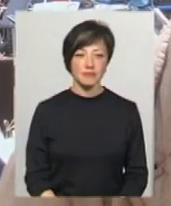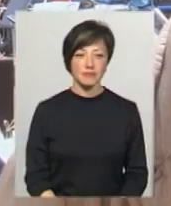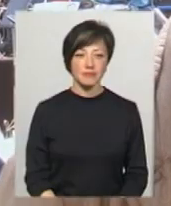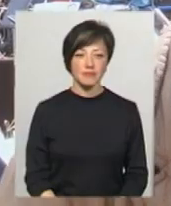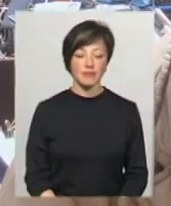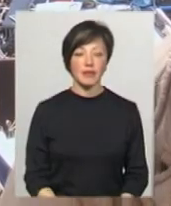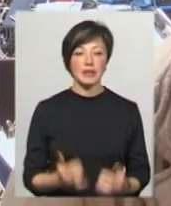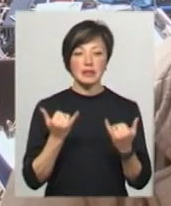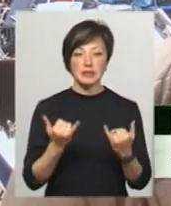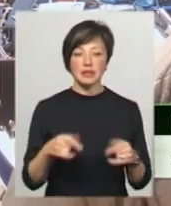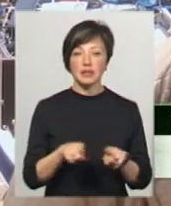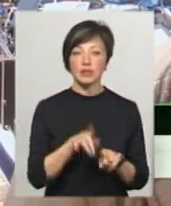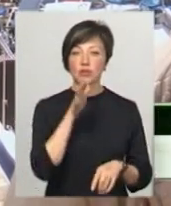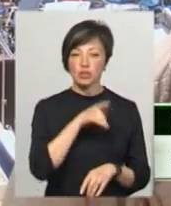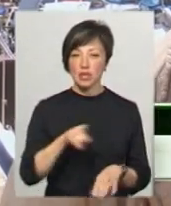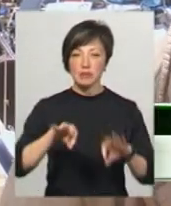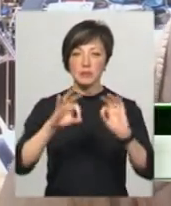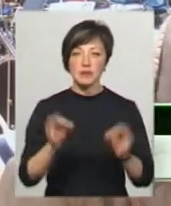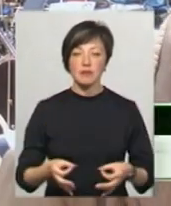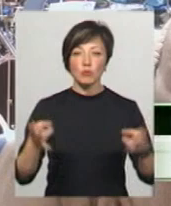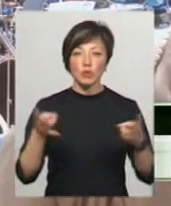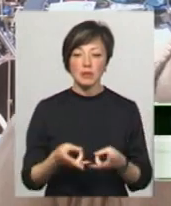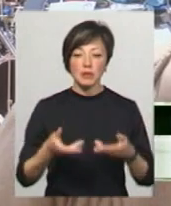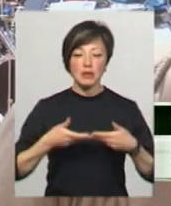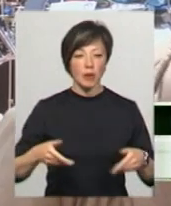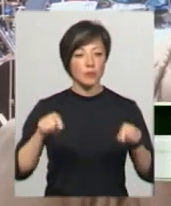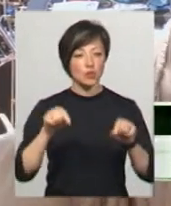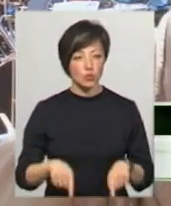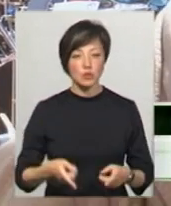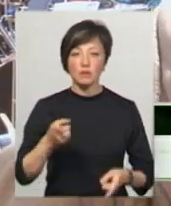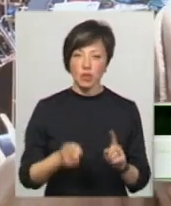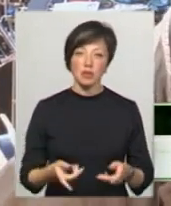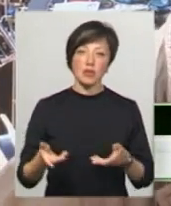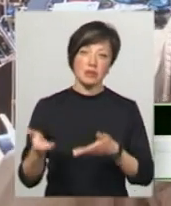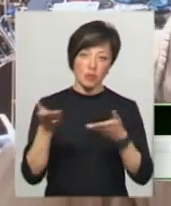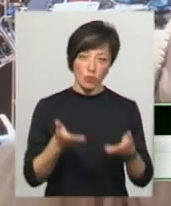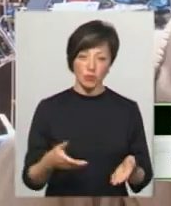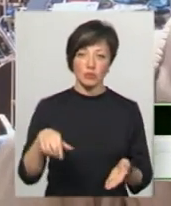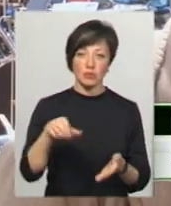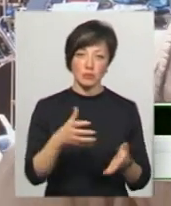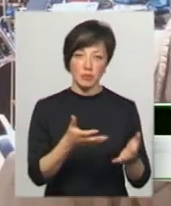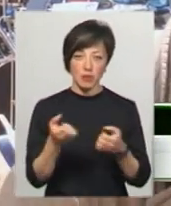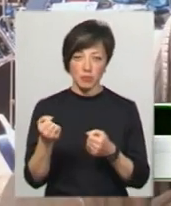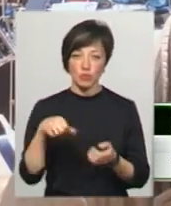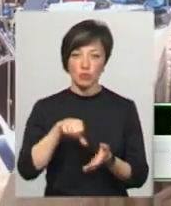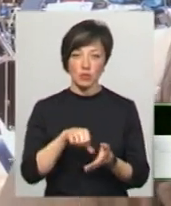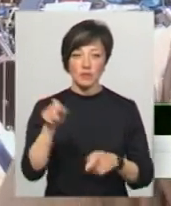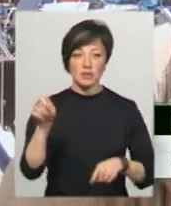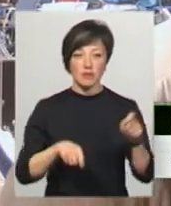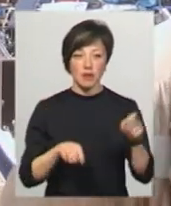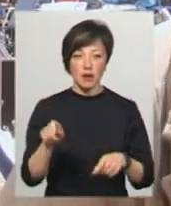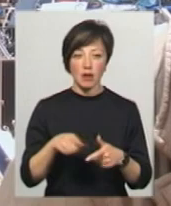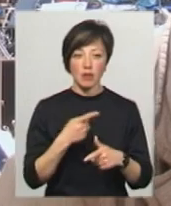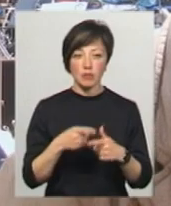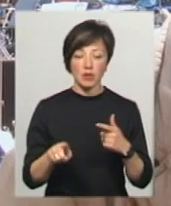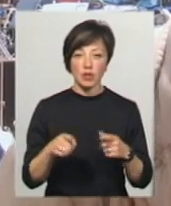Зараз такий час, що мистецтво потрібне нам тут. От, звичайно, якщо є запрошення, ми приймаємо їх і беремо участь у фестивалях або